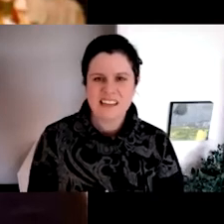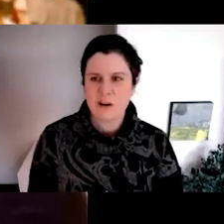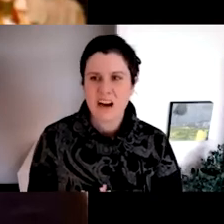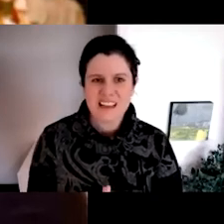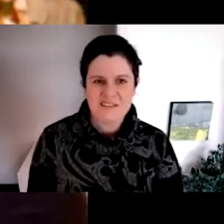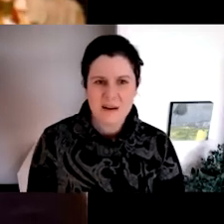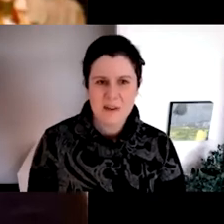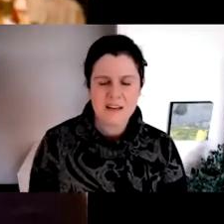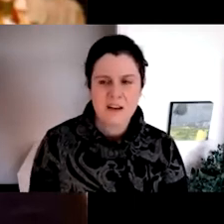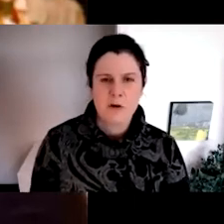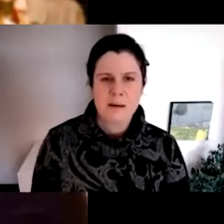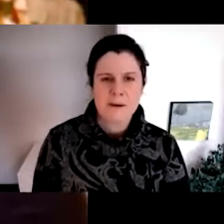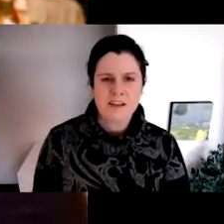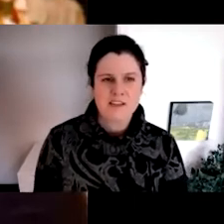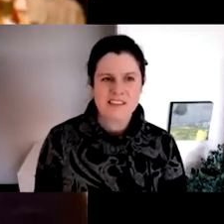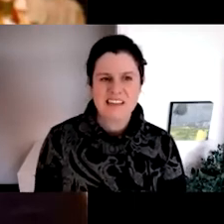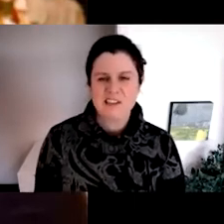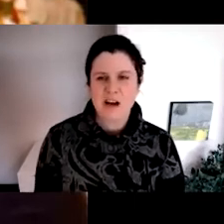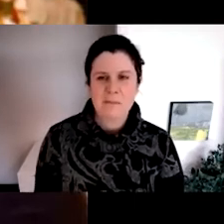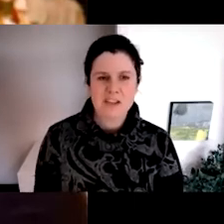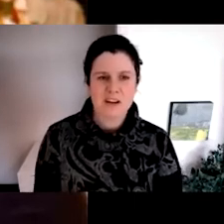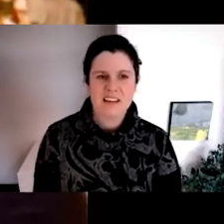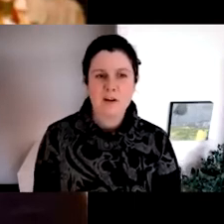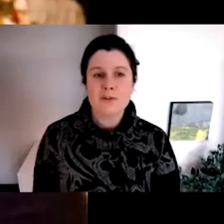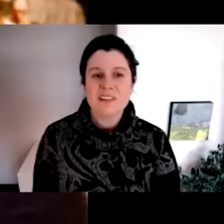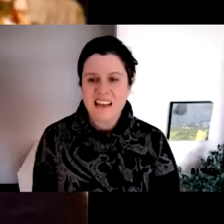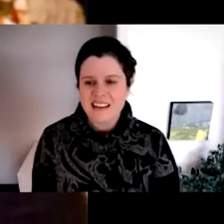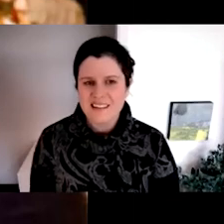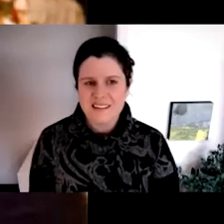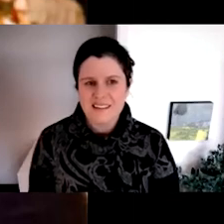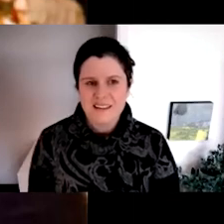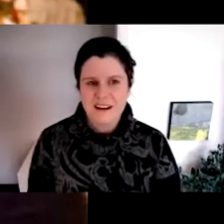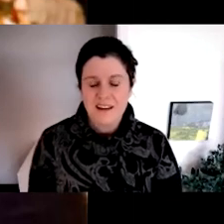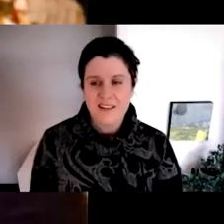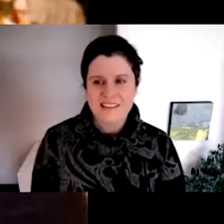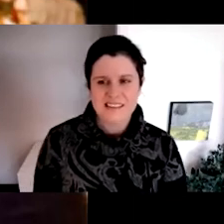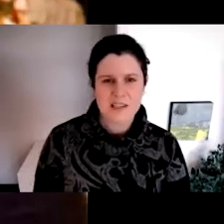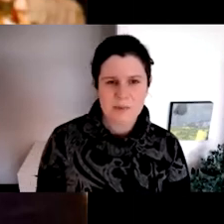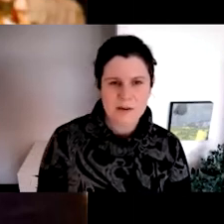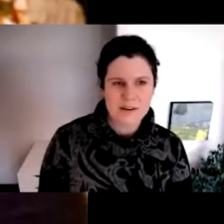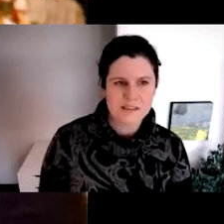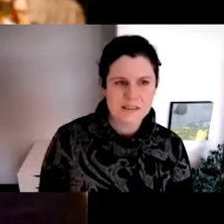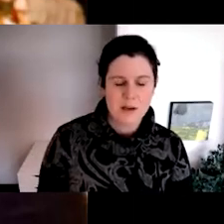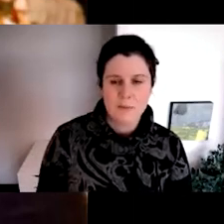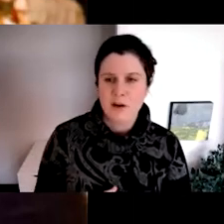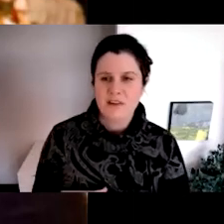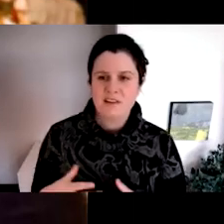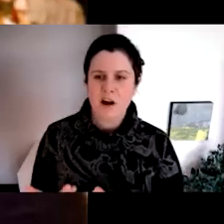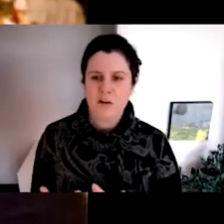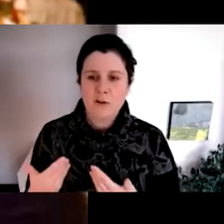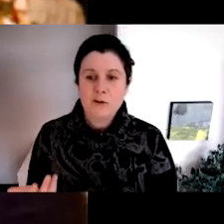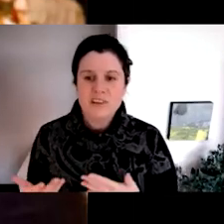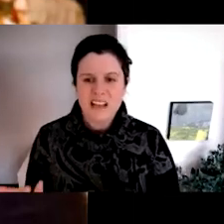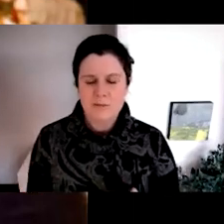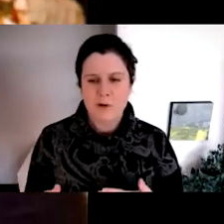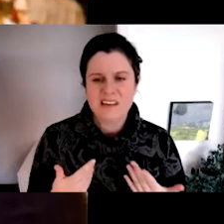vont dire qu'elles sont analphabètes pour ma part je dis qu'elles sont en majorité unilingues en langue des signes québécoise un peu comme il des